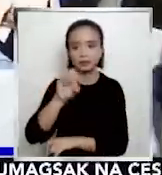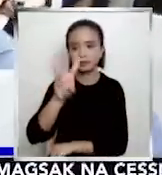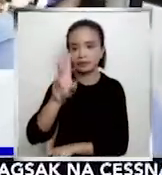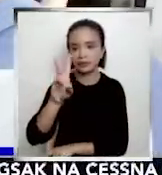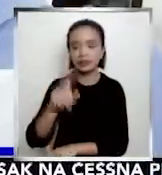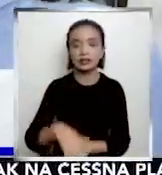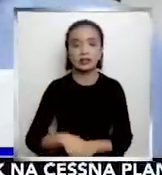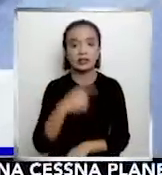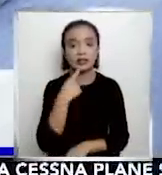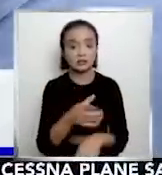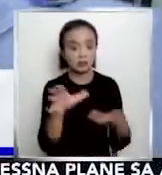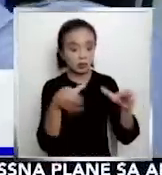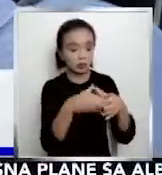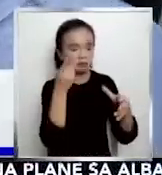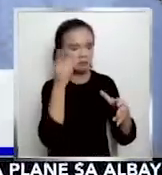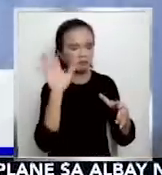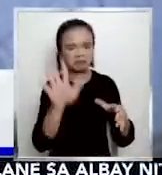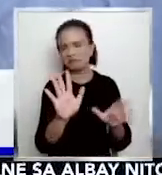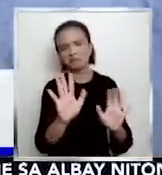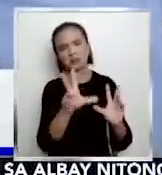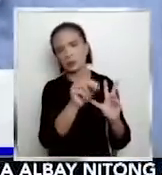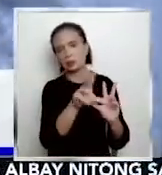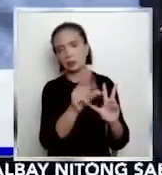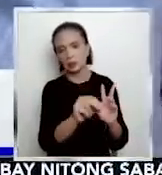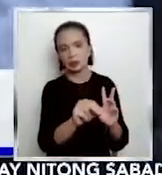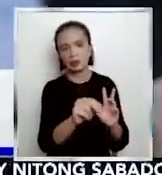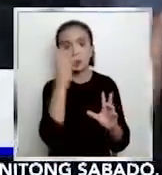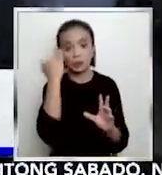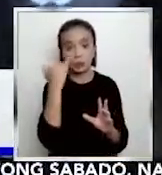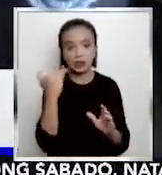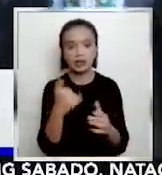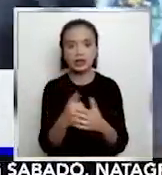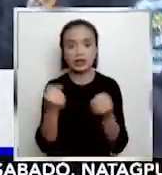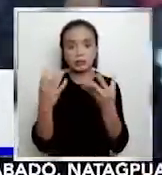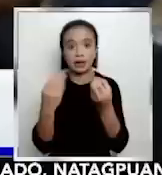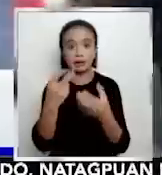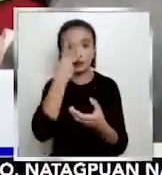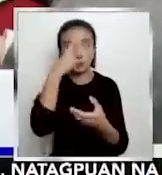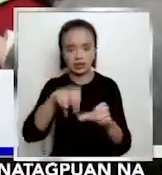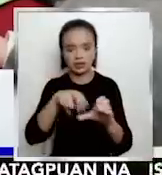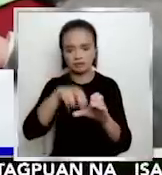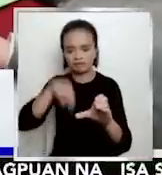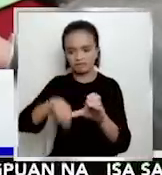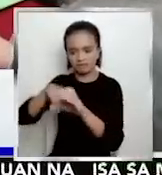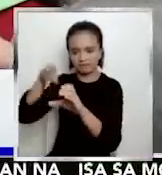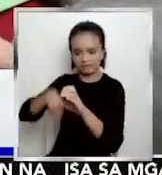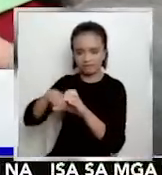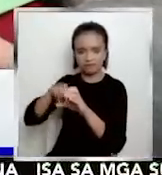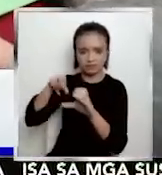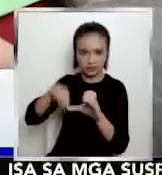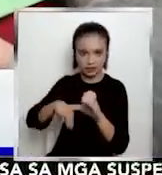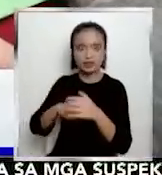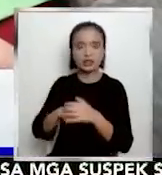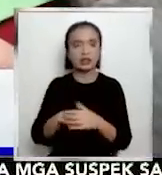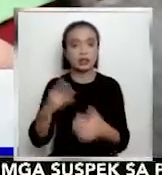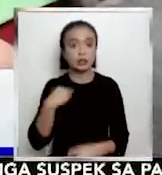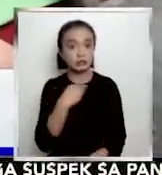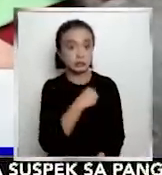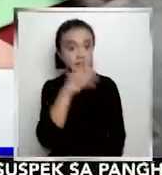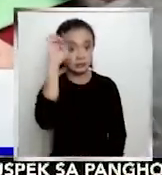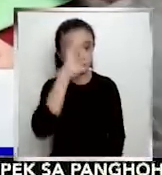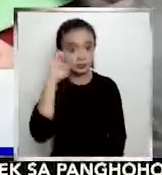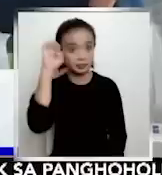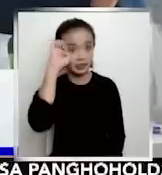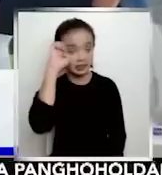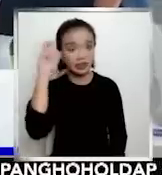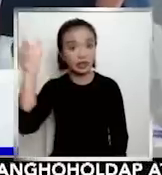kampo ni De Lima, sabay pagdidiin sa isa-isa raw pag-atras ng mga testigo laban sa kanya. Ang mga miyembro naman ng European Parliament na